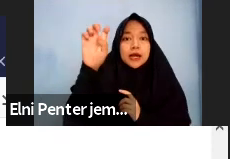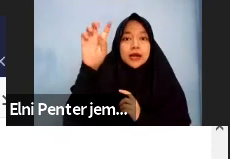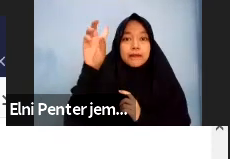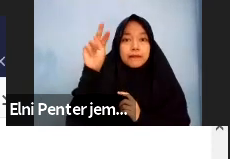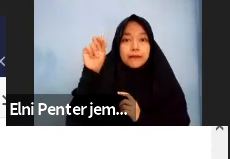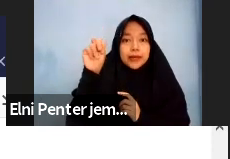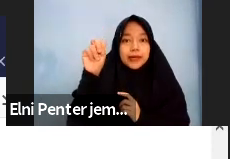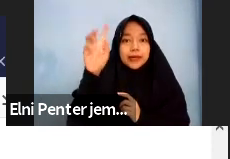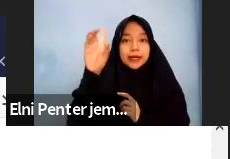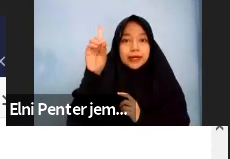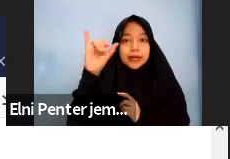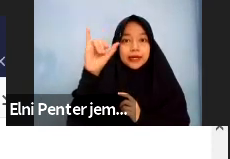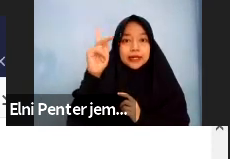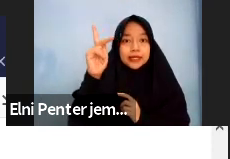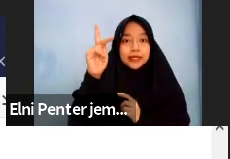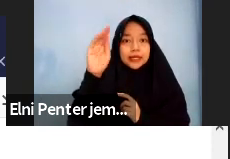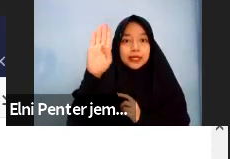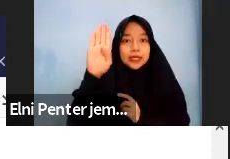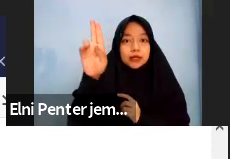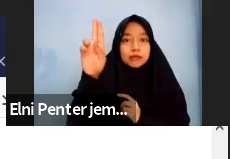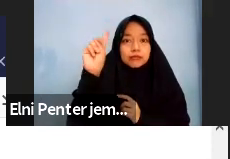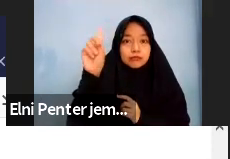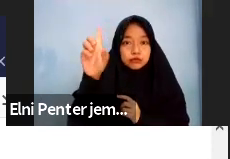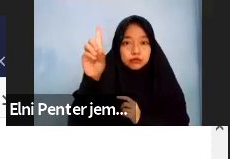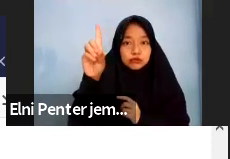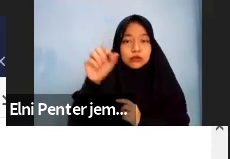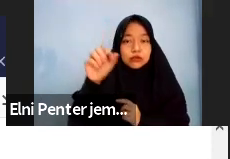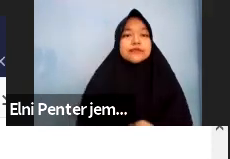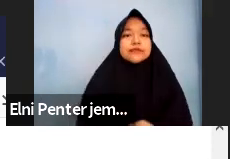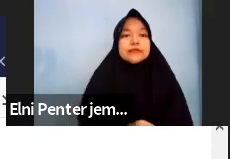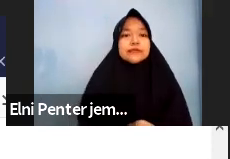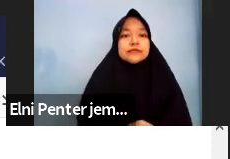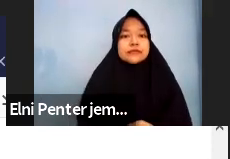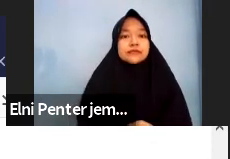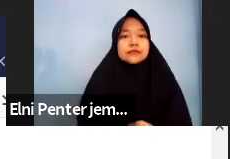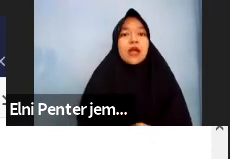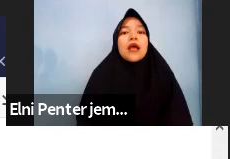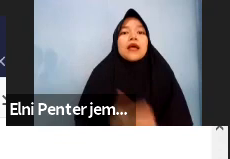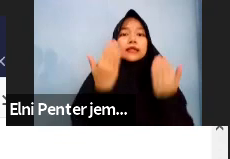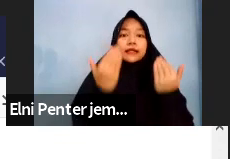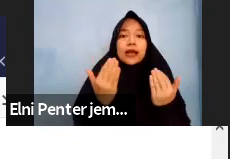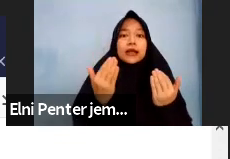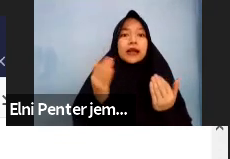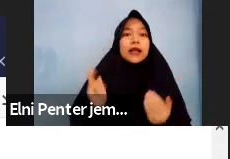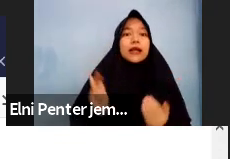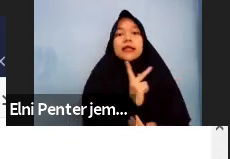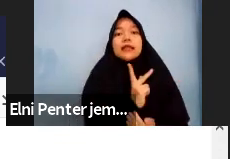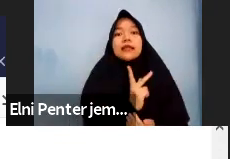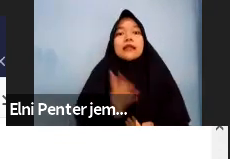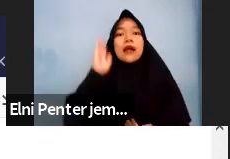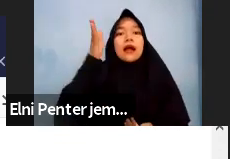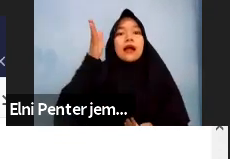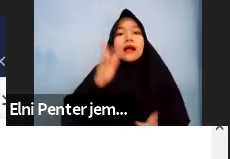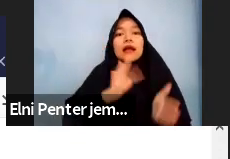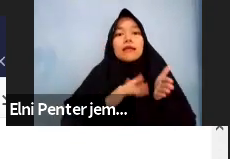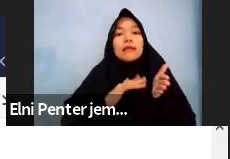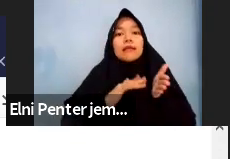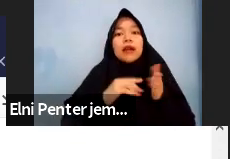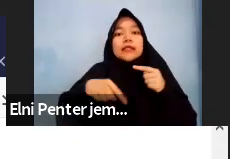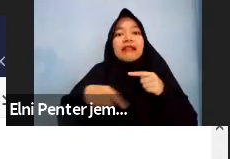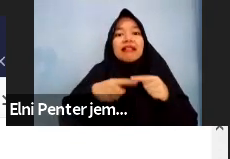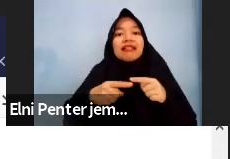perlu kamu pahami kali ini kita akan membahas mata pelajaran ilmu pengetahuan alam